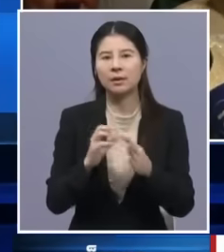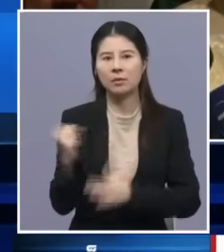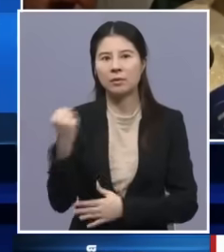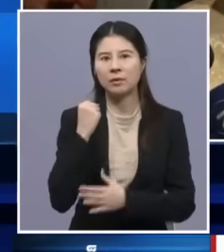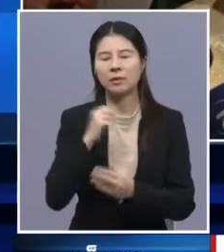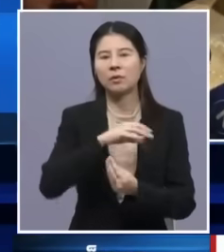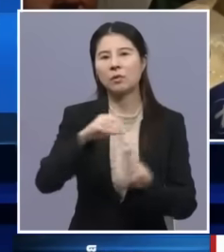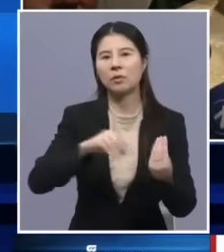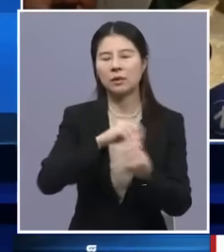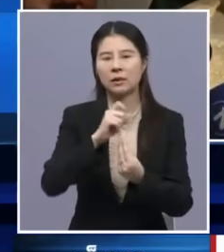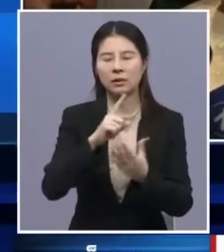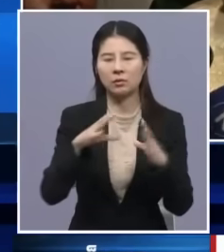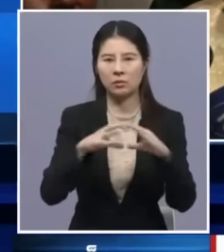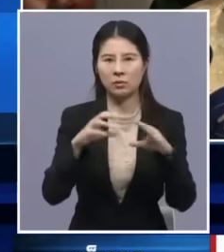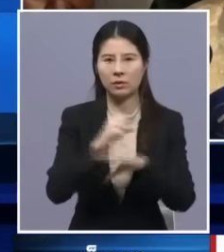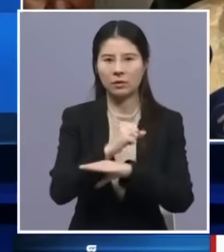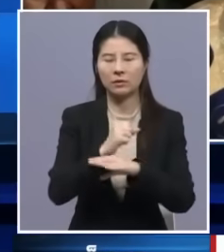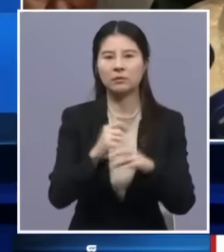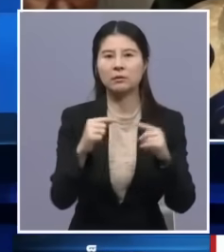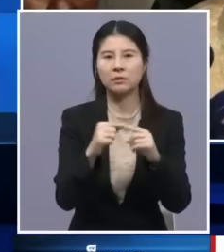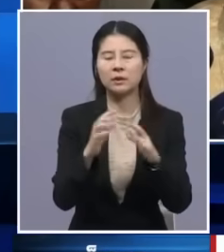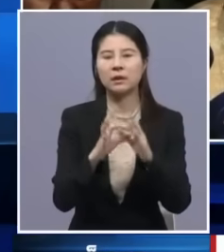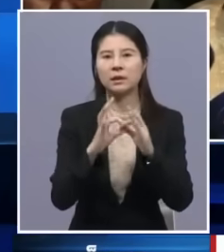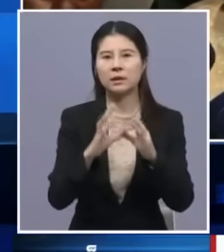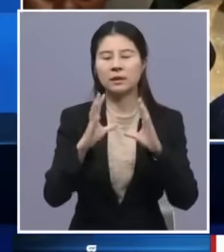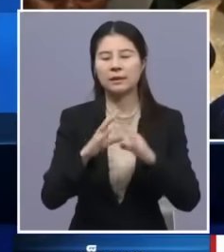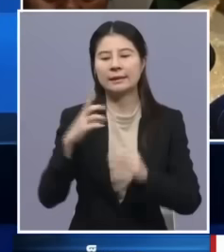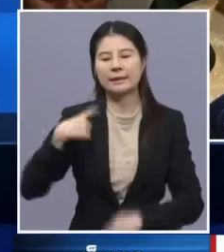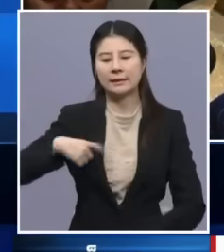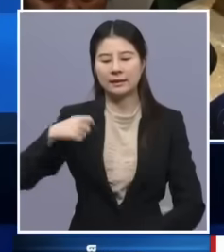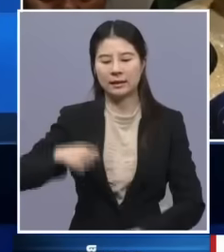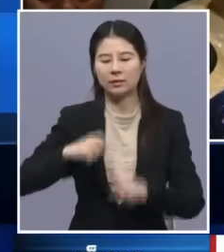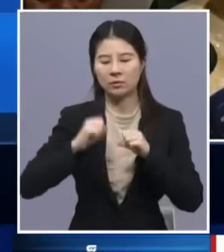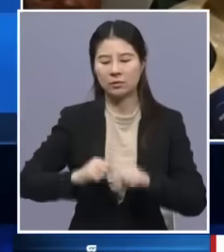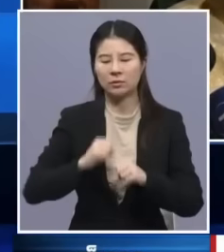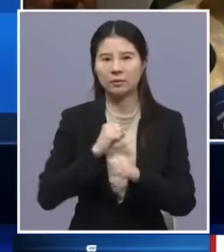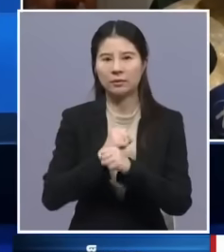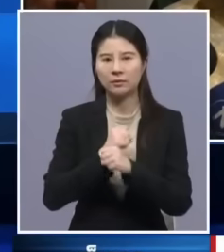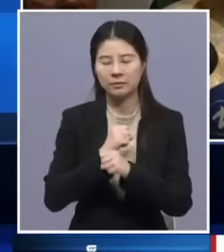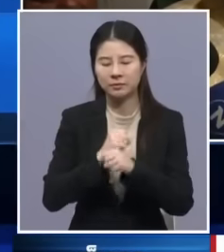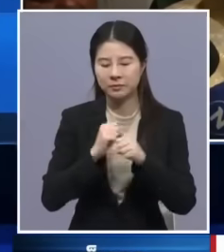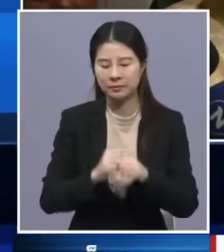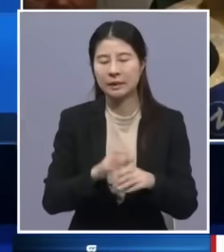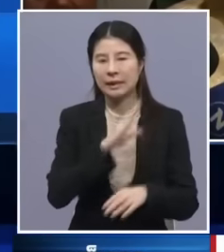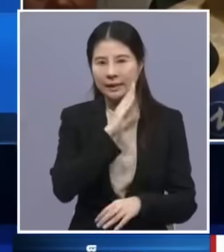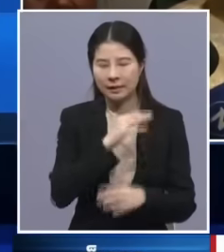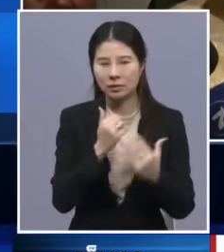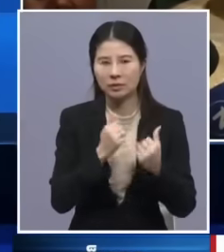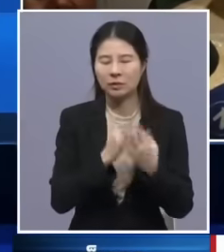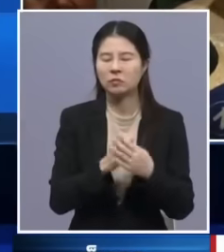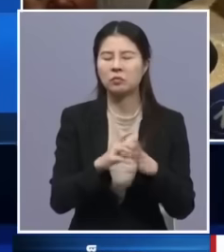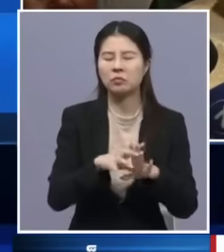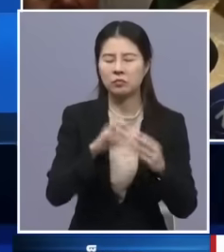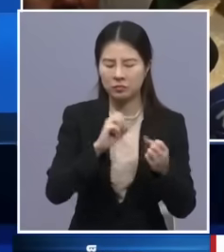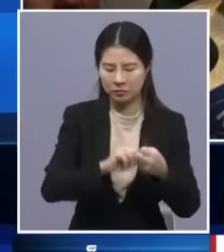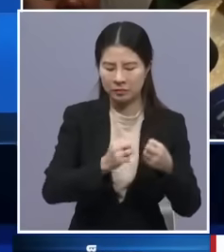และความมั่นคงทางการเมืองหรือไม่ประเด็นเนี้ยศาลรัฐธรรมนูญจะวินิจฉัยให้ได้ดังนั้นถ้าหากเกิดวิกฤตไม่ถึงขนาดไฟลนก้น